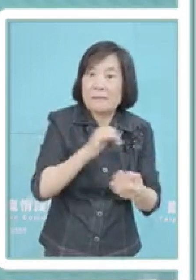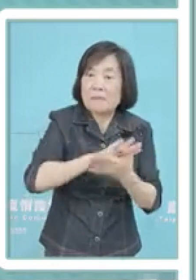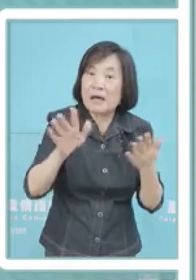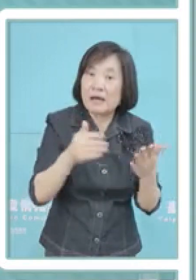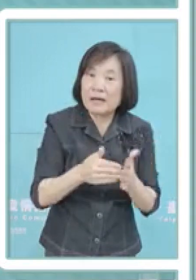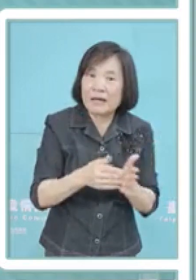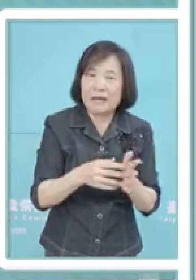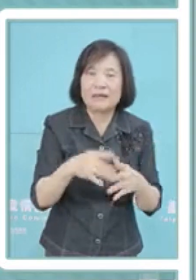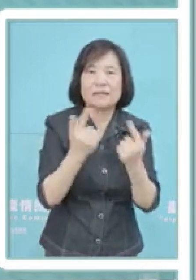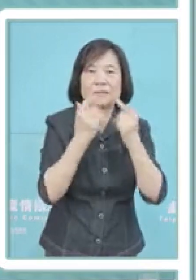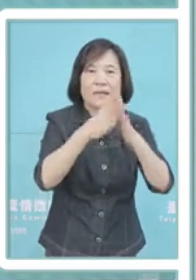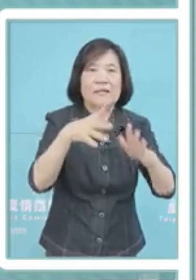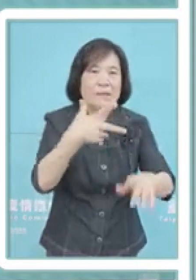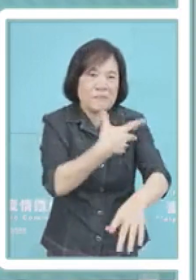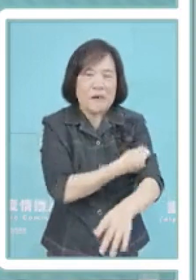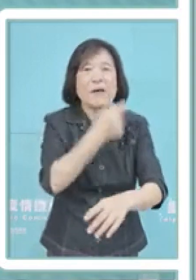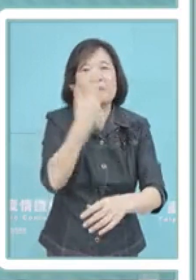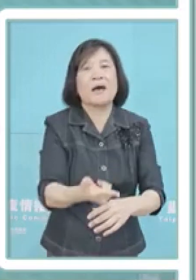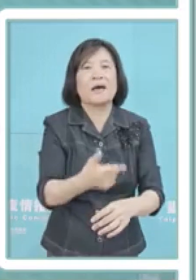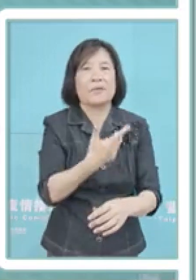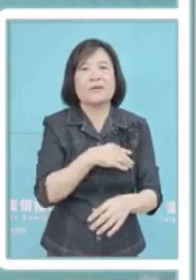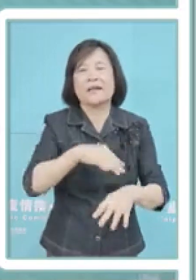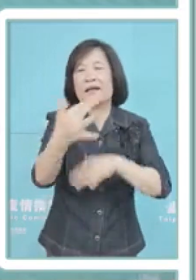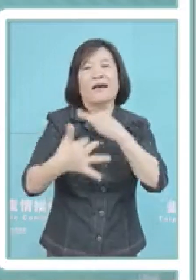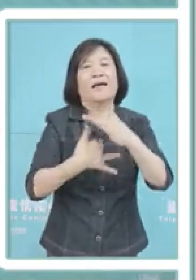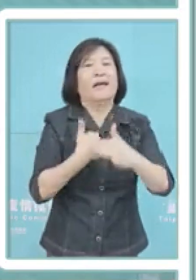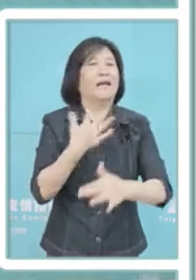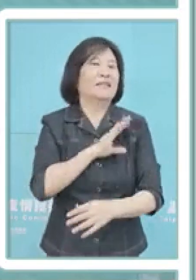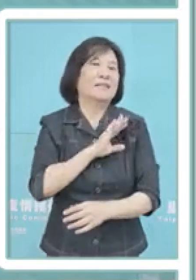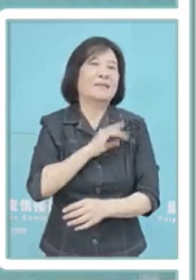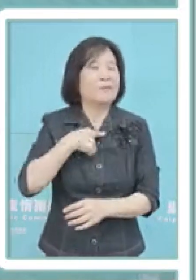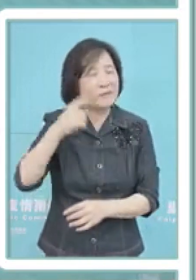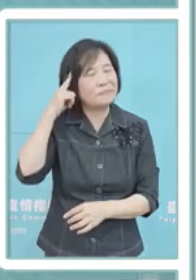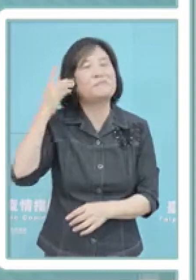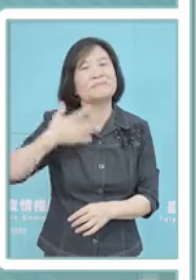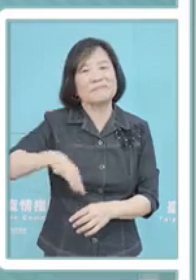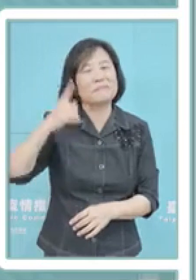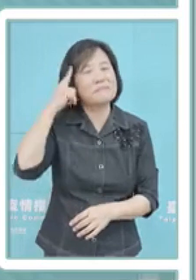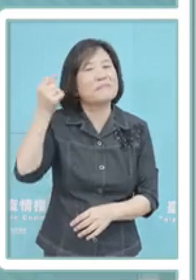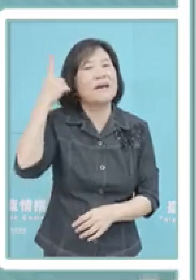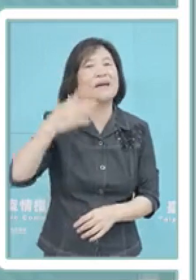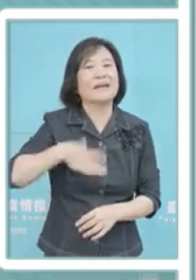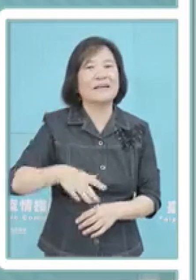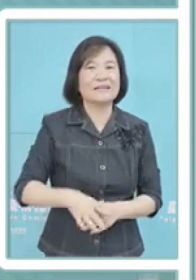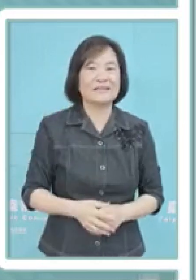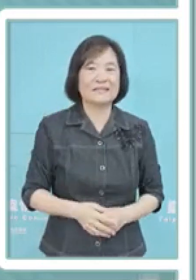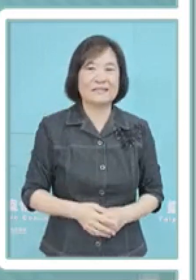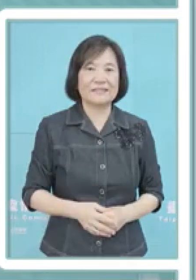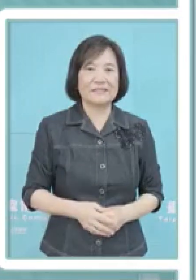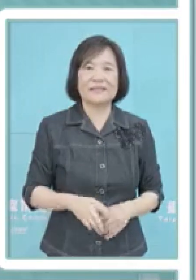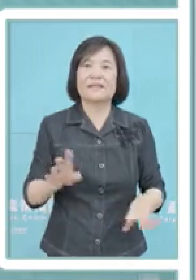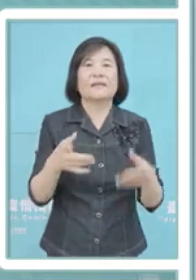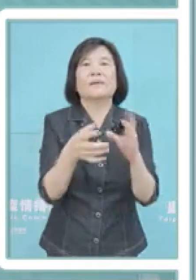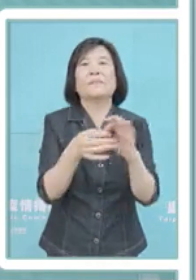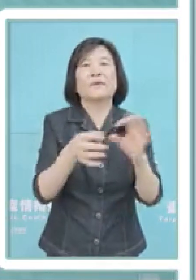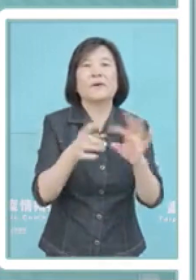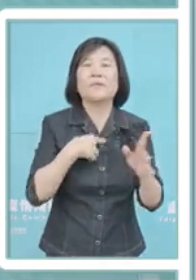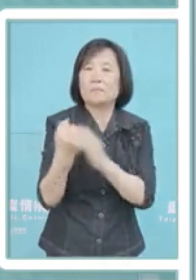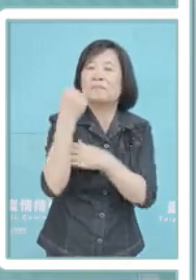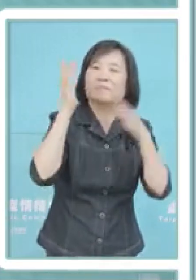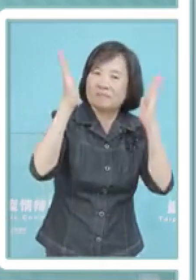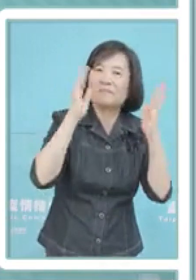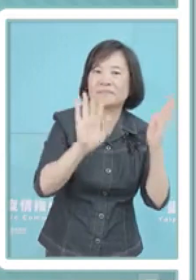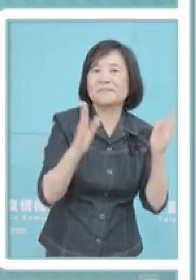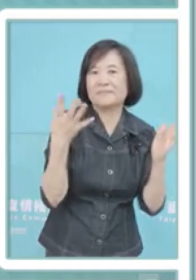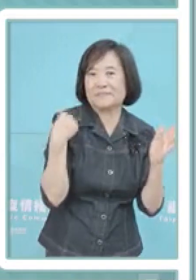打太慢，我知道从头到尾都知道是抹黑嘛，但是反正不过我们还是很认真在打。